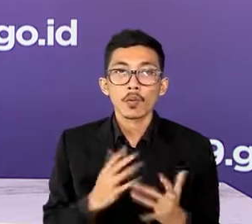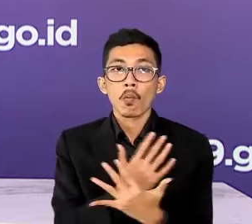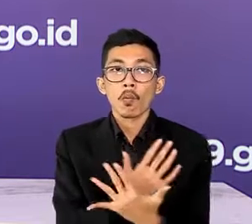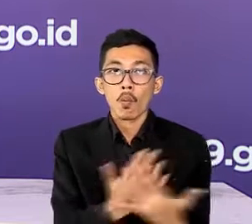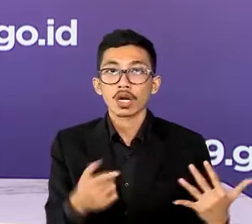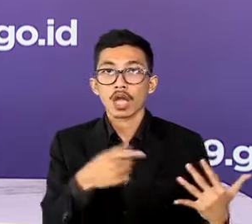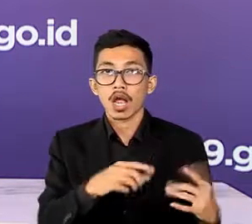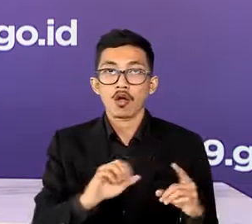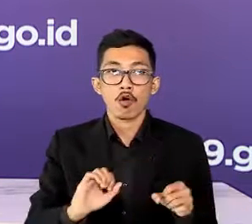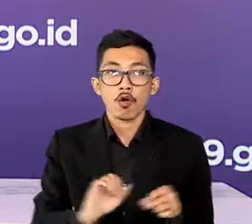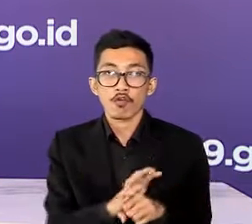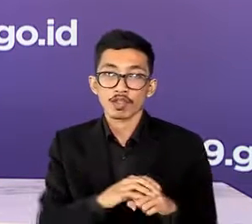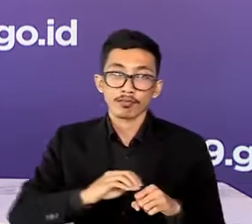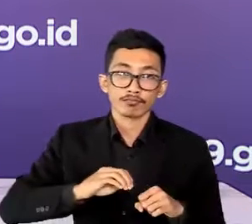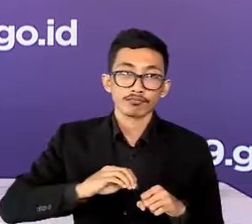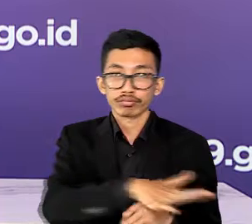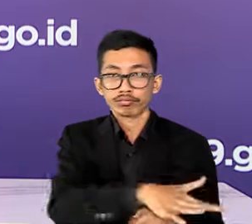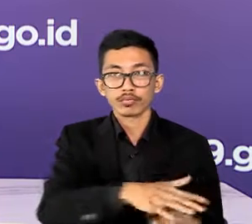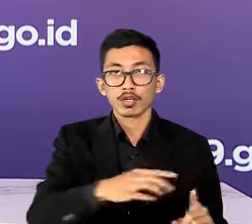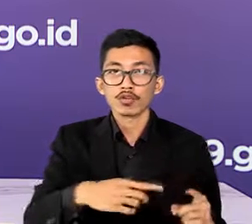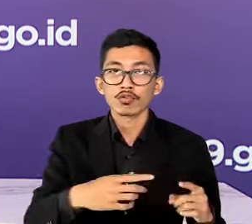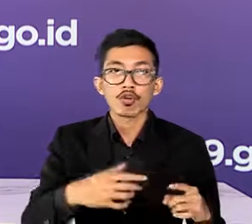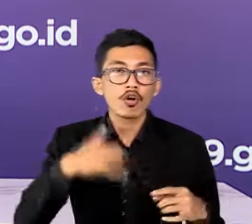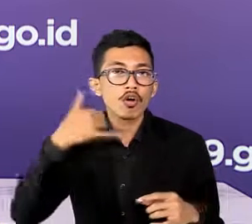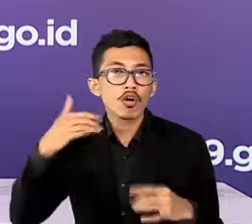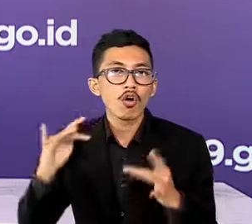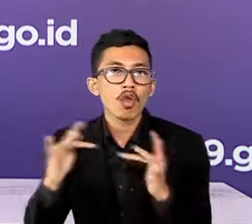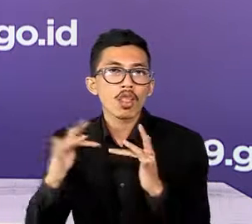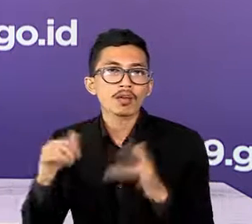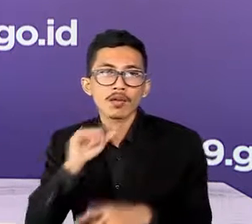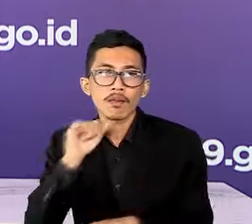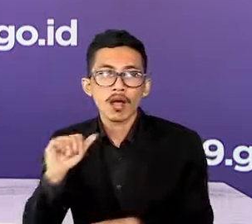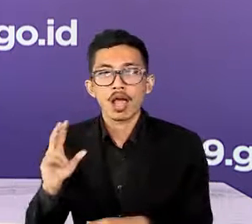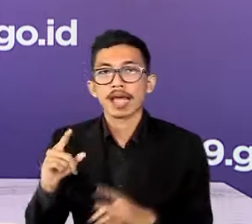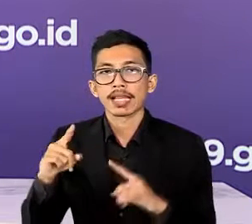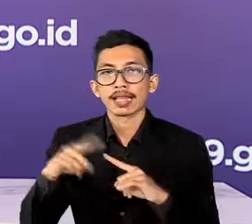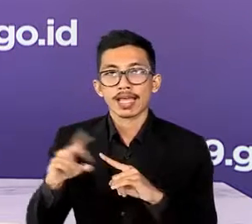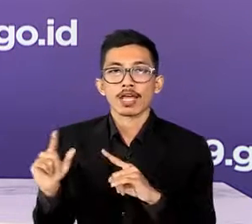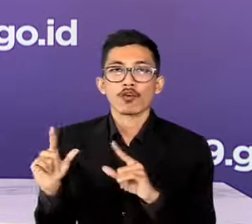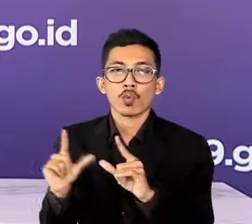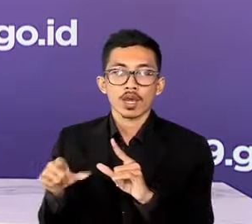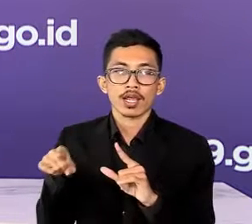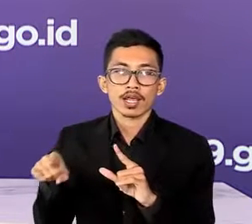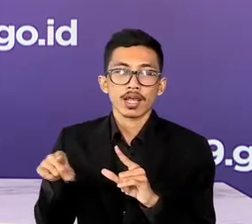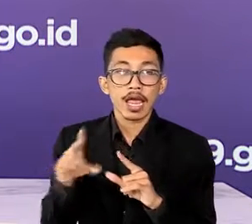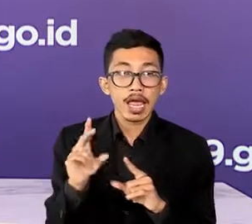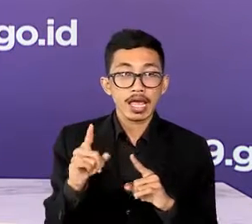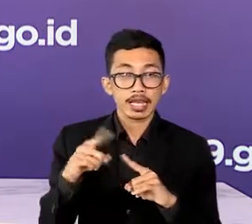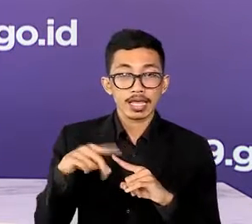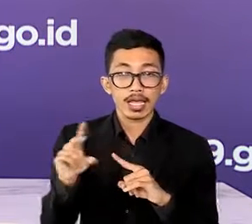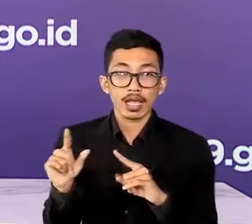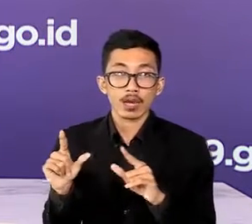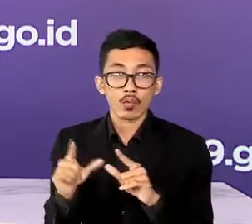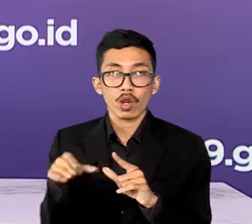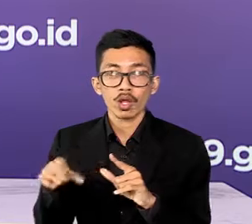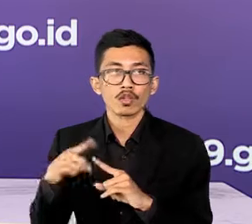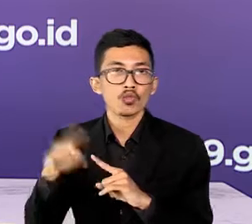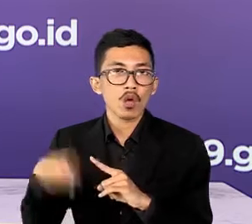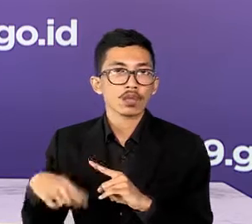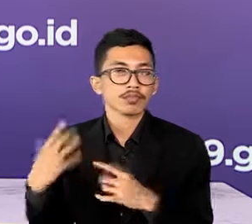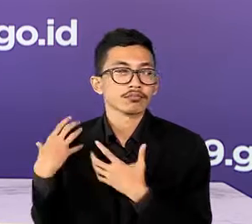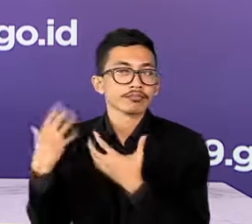yang terkena kofit adalah perangkat RT atau RW Pada masa pandemi ini tugas rtrw menjadi